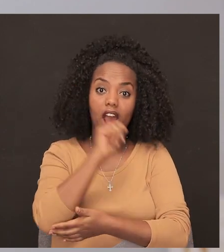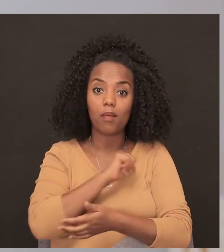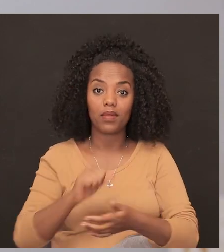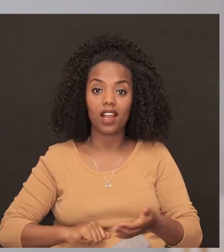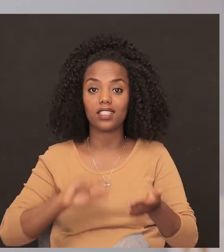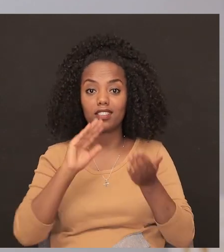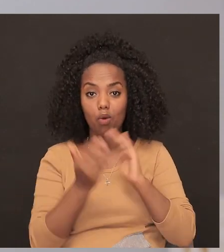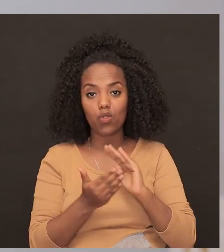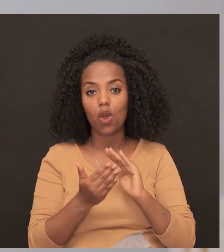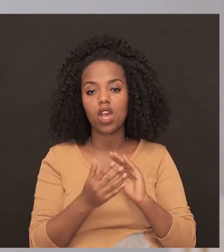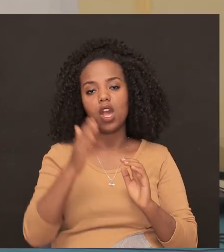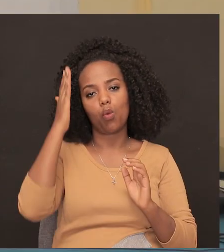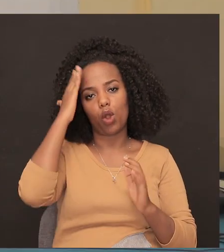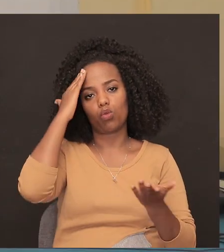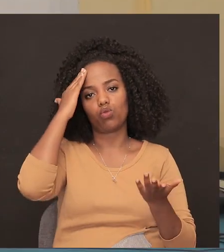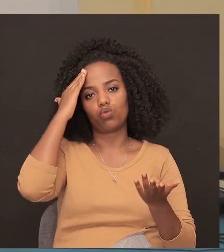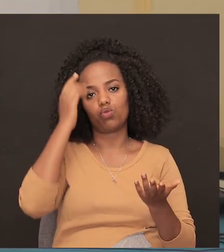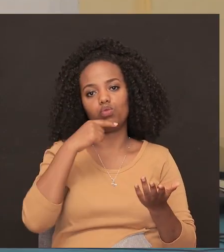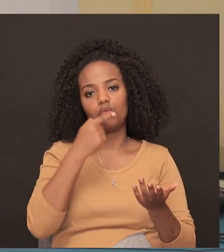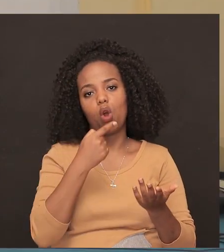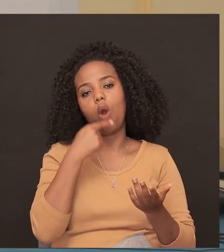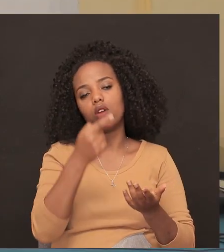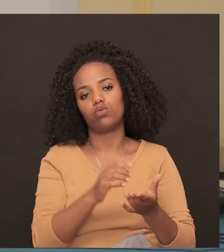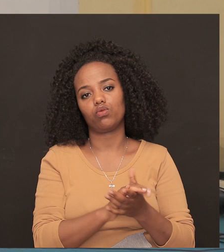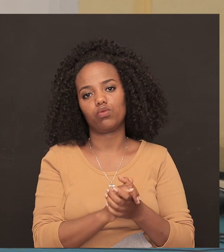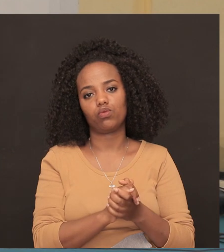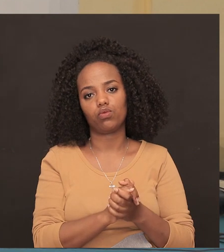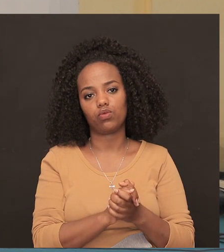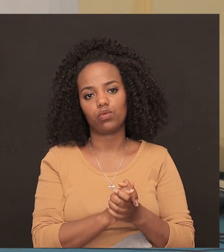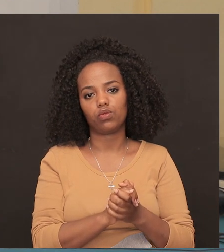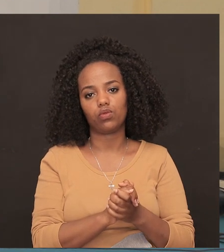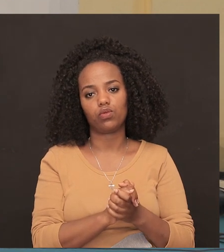እግዚአብሔር አምላክ እንደሆነ እወቁ ብለው የሚሉት።